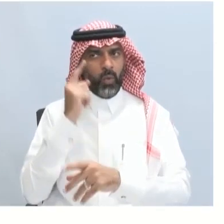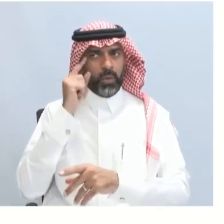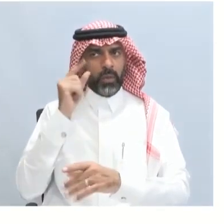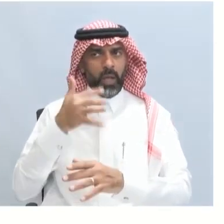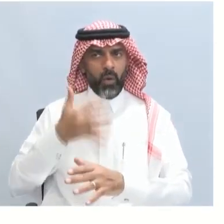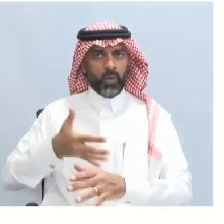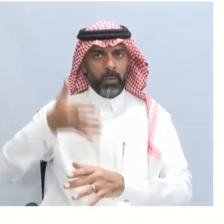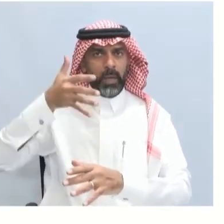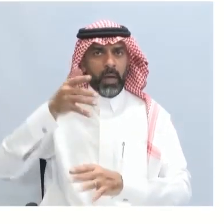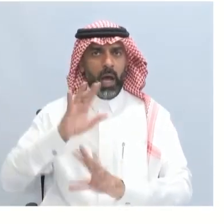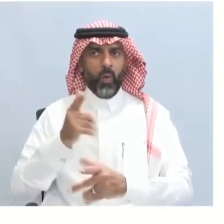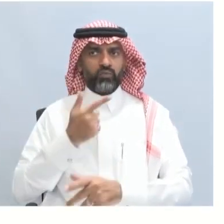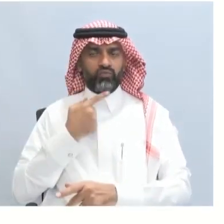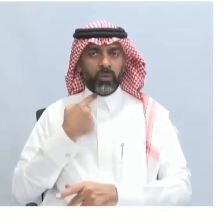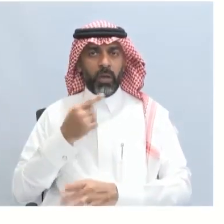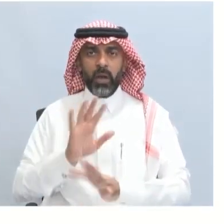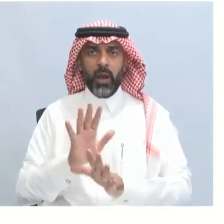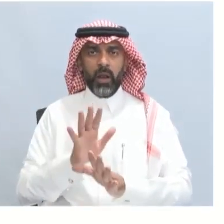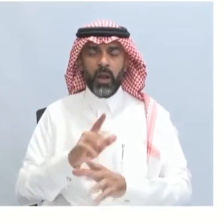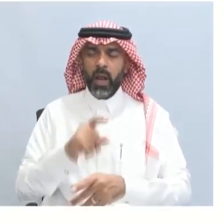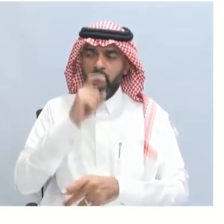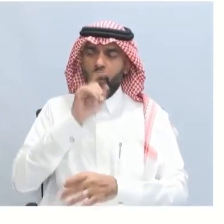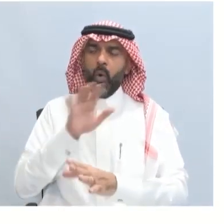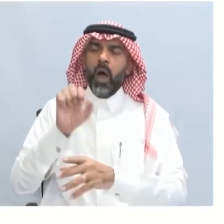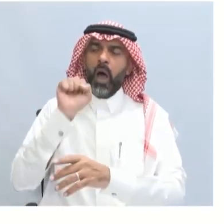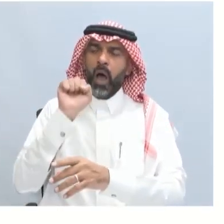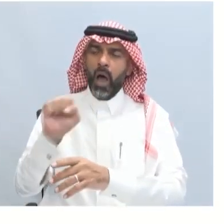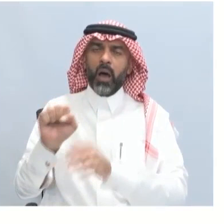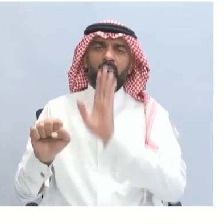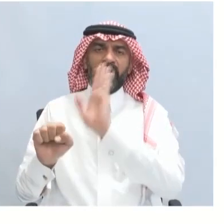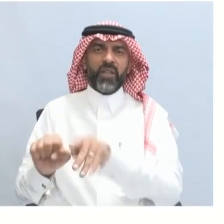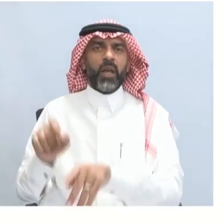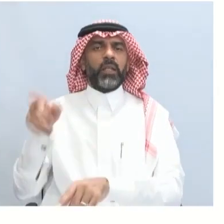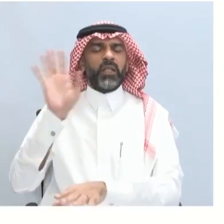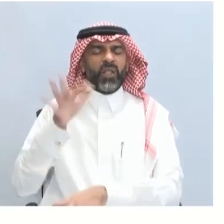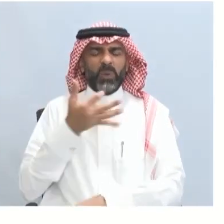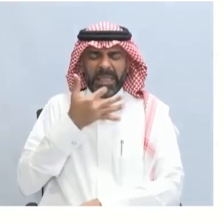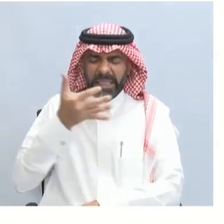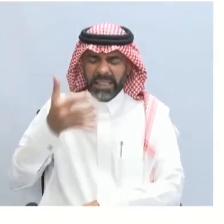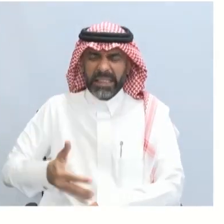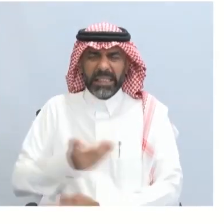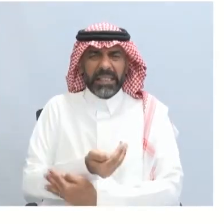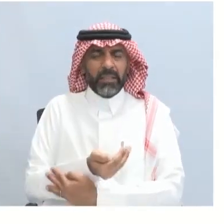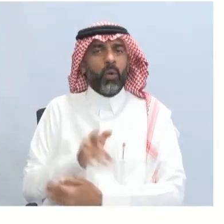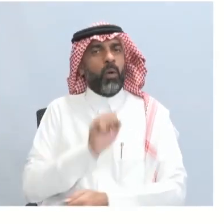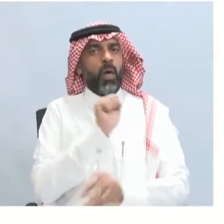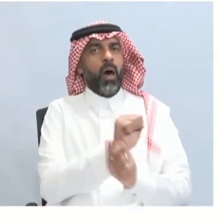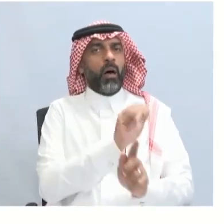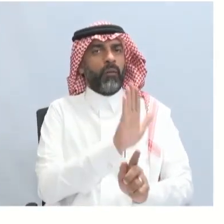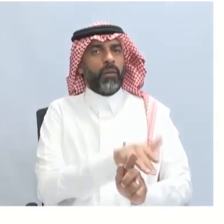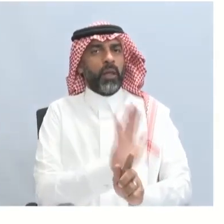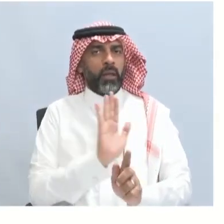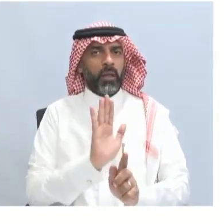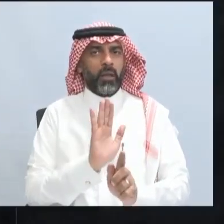فربما يكون له حق حتى انه لو لم يكن مدركا ولو لم يكن مميزا ولو لم